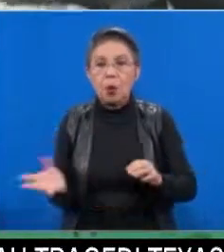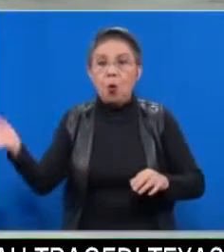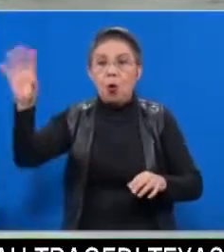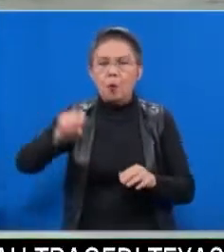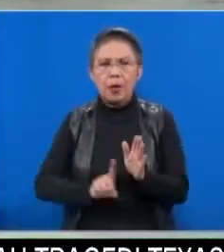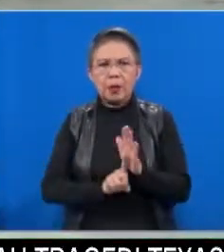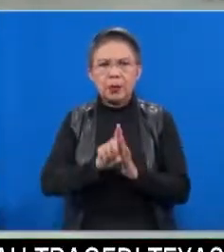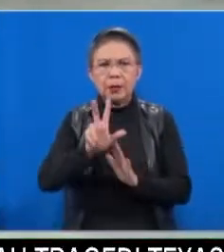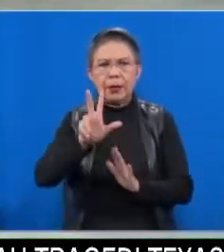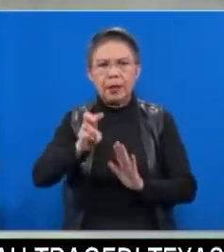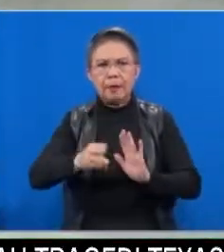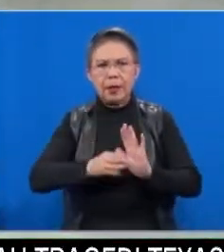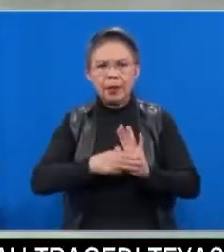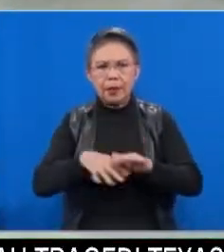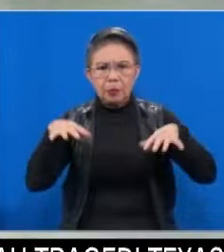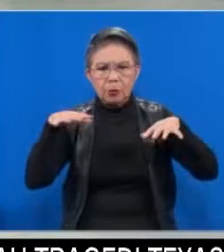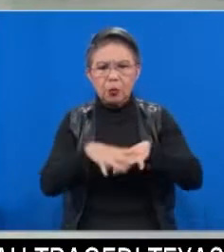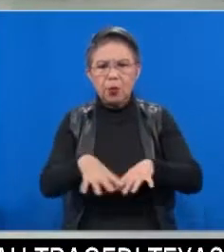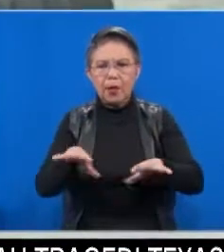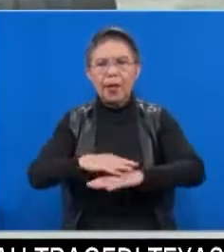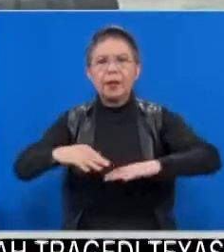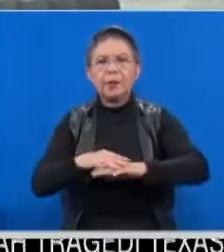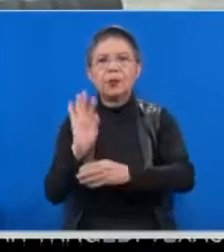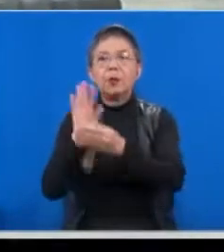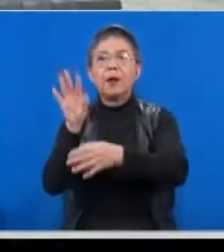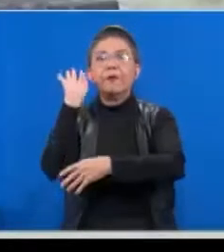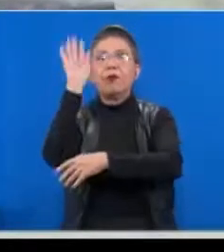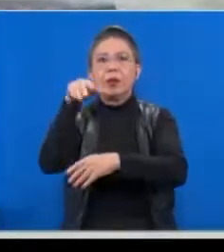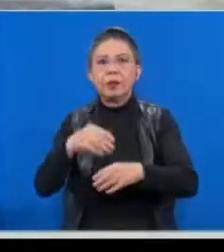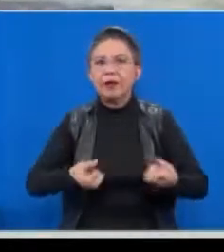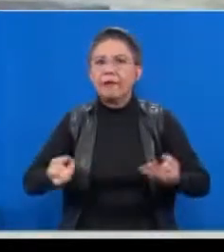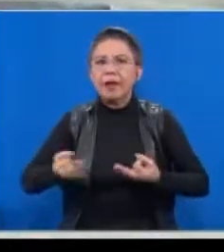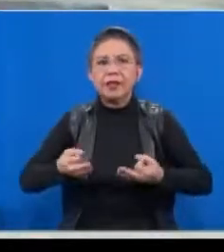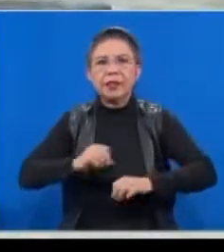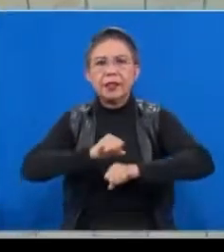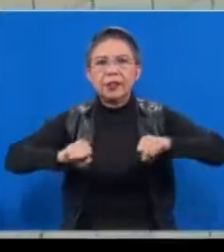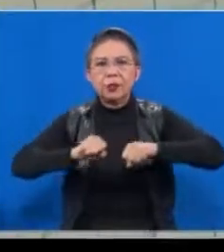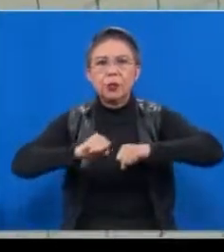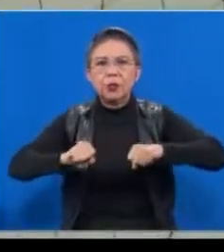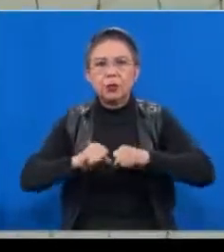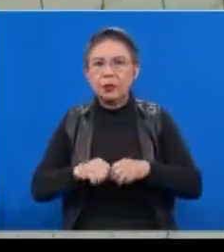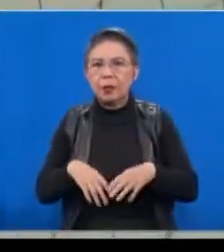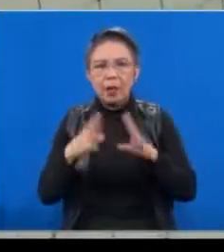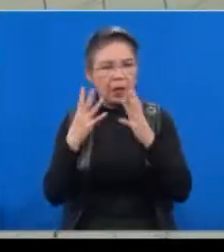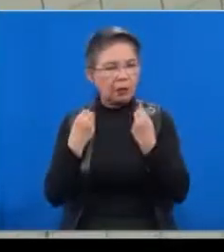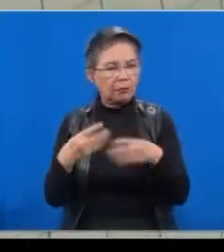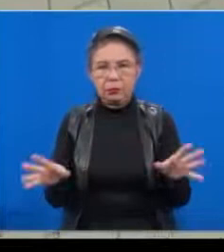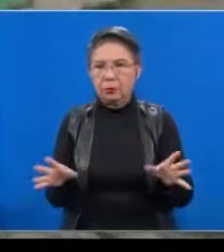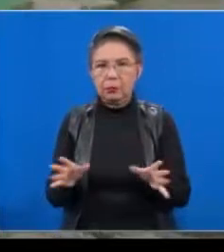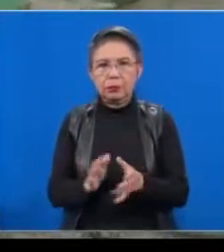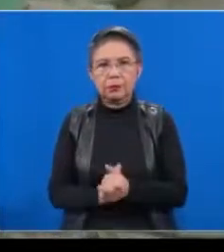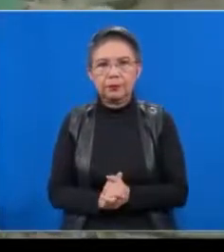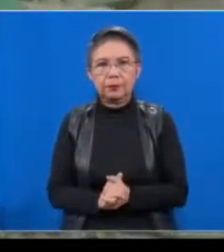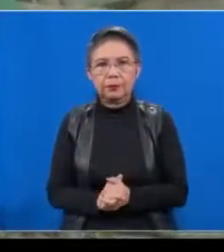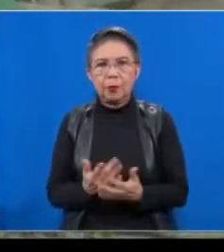dan banjir rob merendam lapangan voli pantai. Akibatnya fasilitas olahraga standar nasional ini tak dapat digunakan.